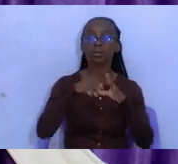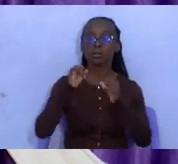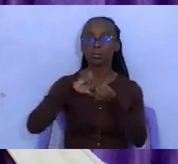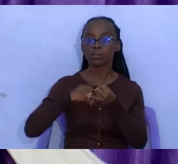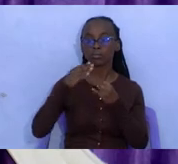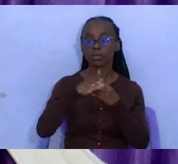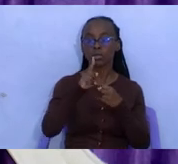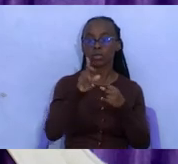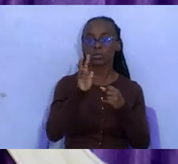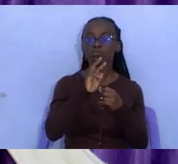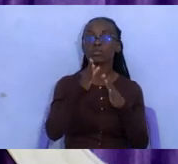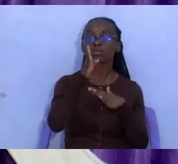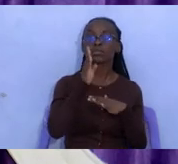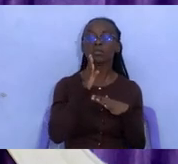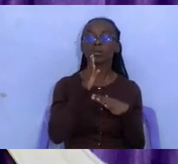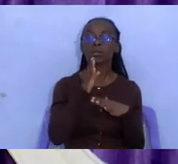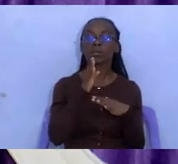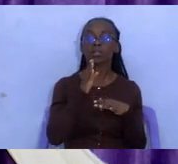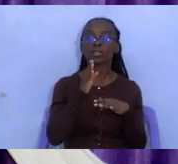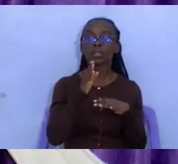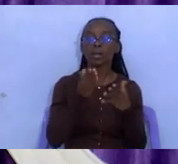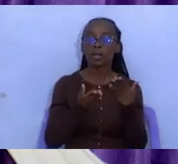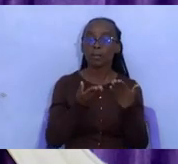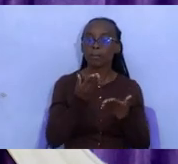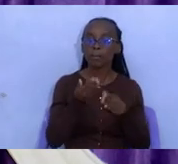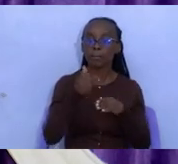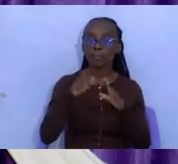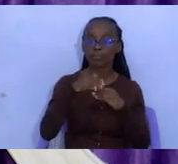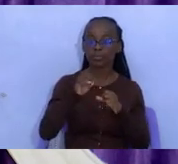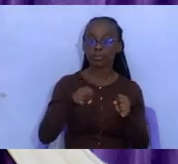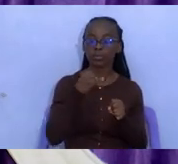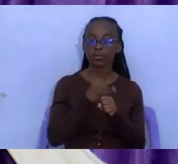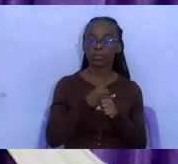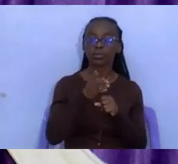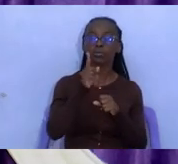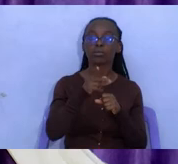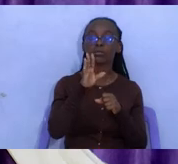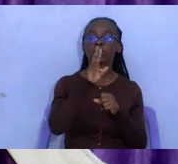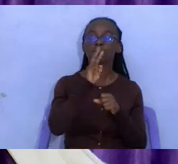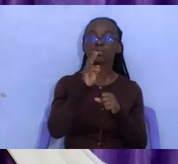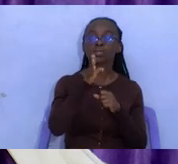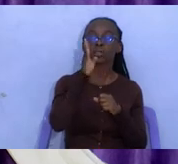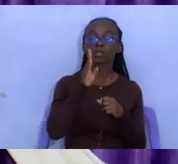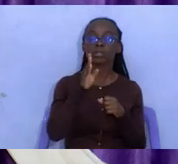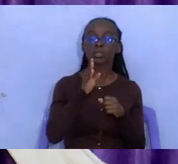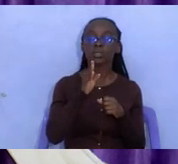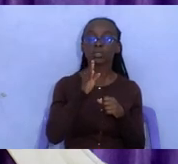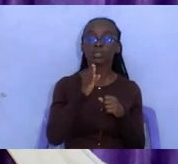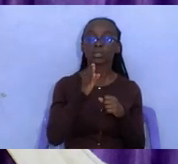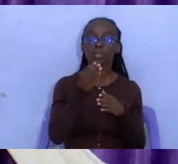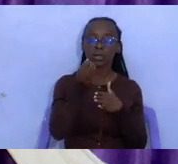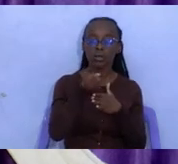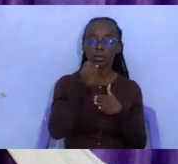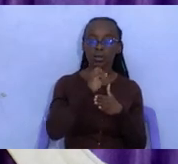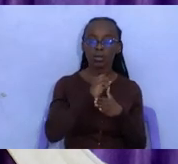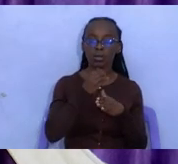yako utamuona. Ukataka umuone Mungu kwa kazi ya mikono yako utamuona. Ukitaka umuone Mungu